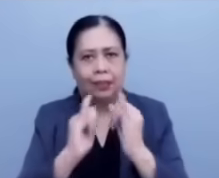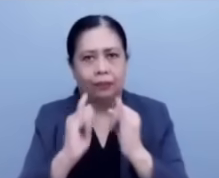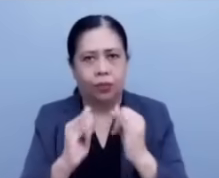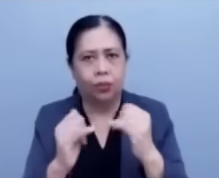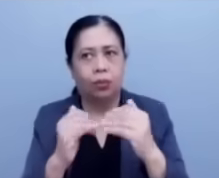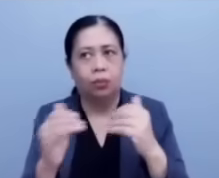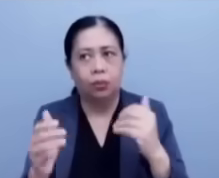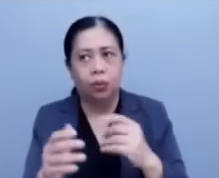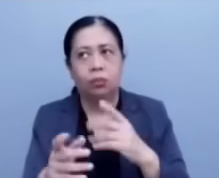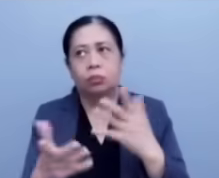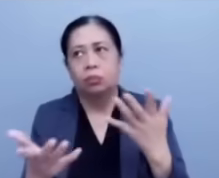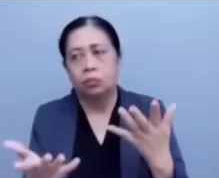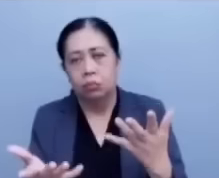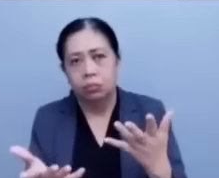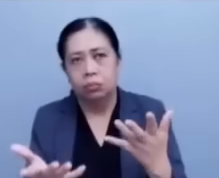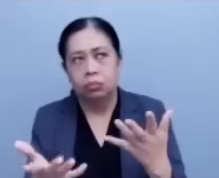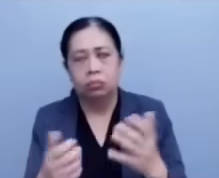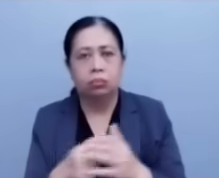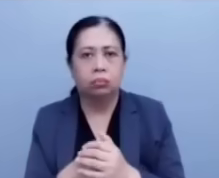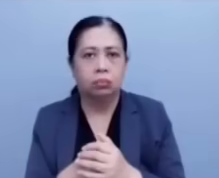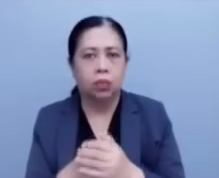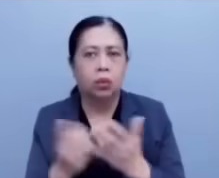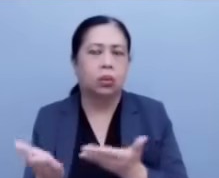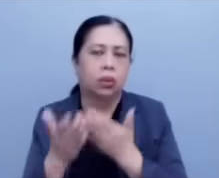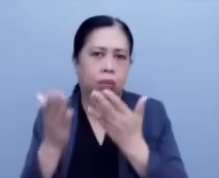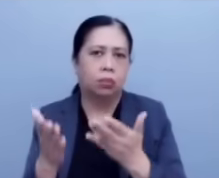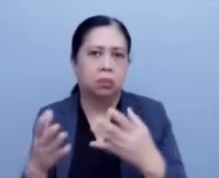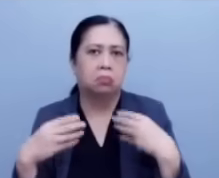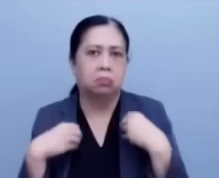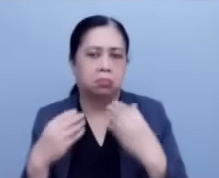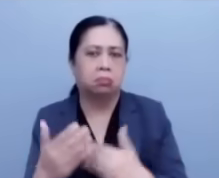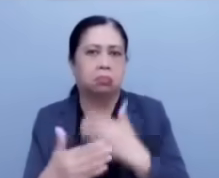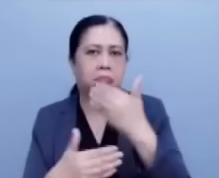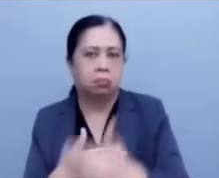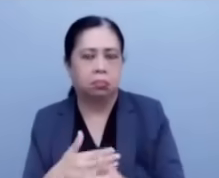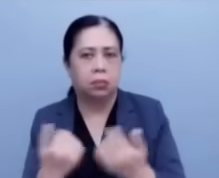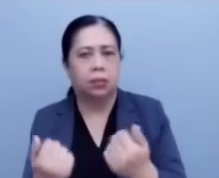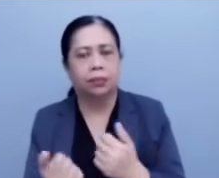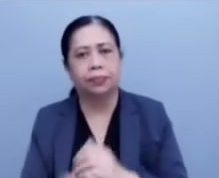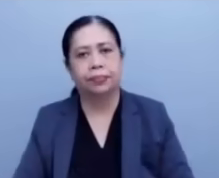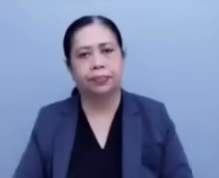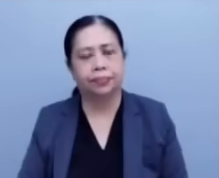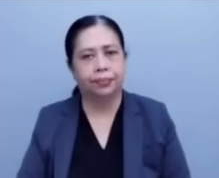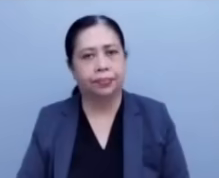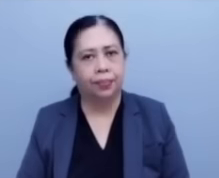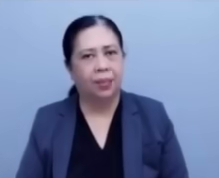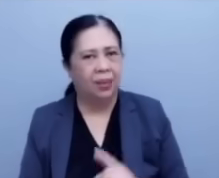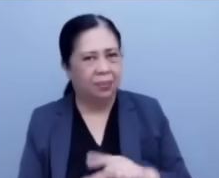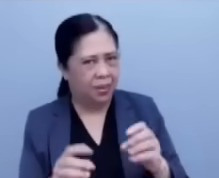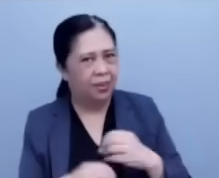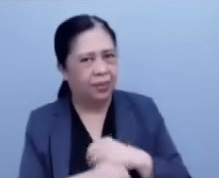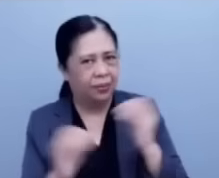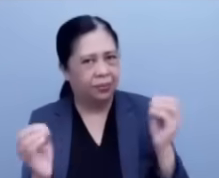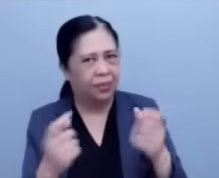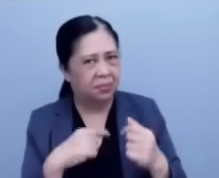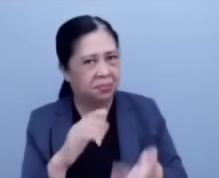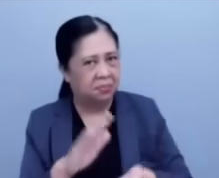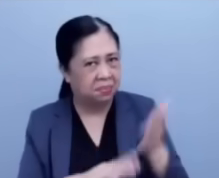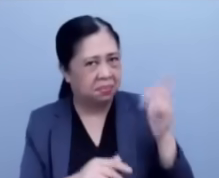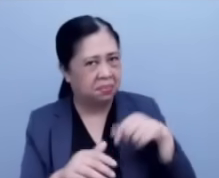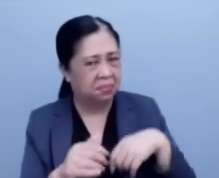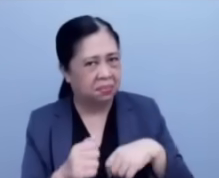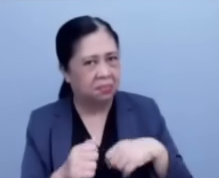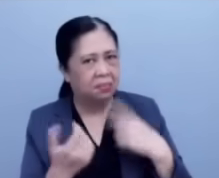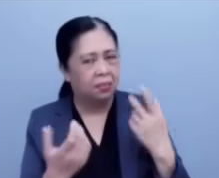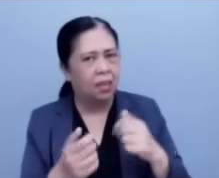na ma-recommend po sila for the next phase po ng recruitment. Pero obviously, may mga nakakalusot. Gaano kadalas ninyo nire-review